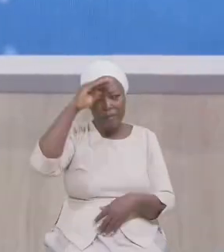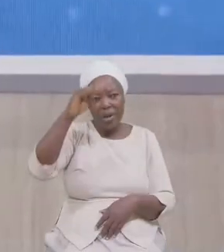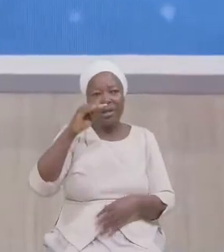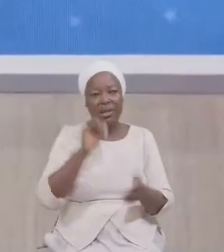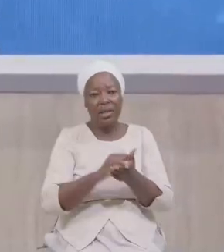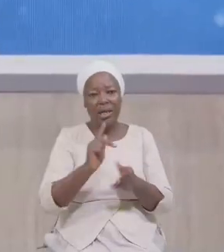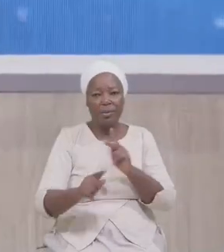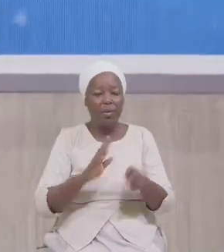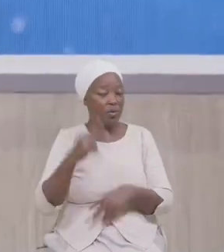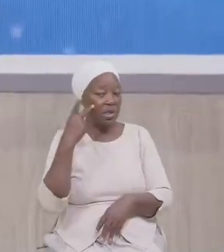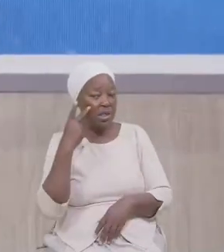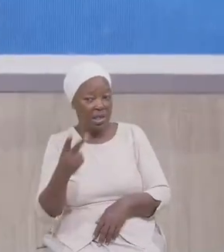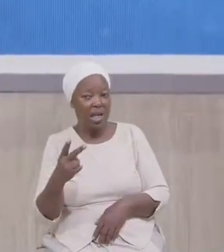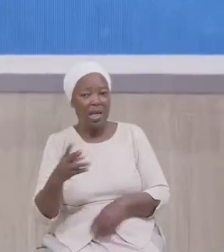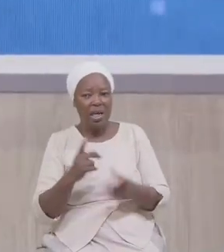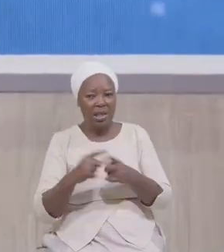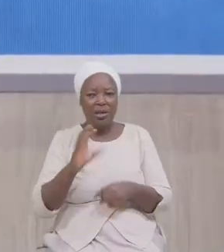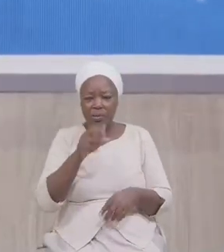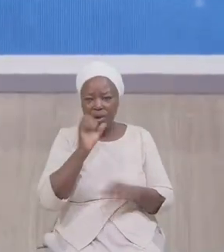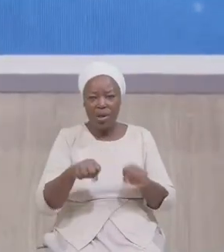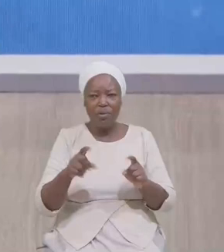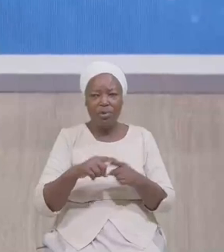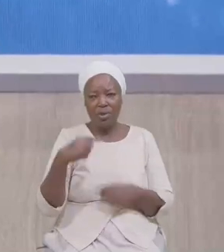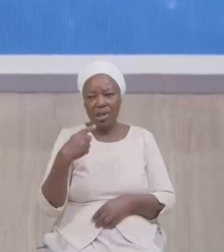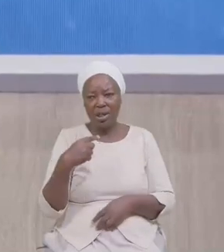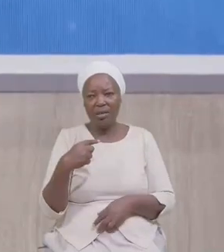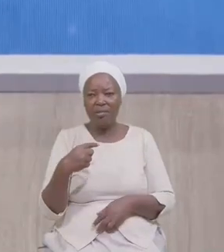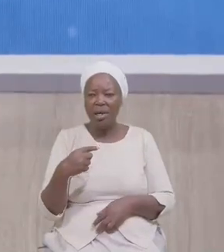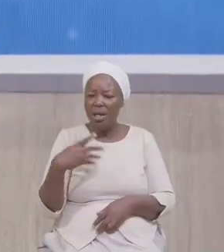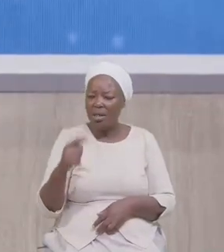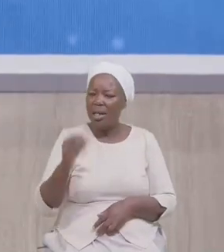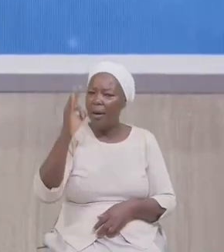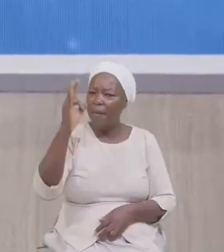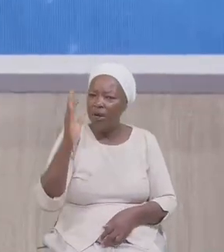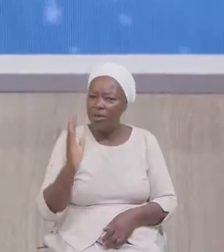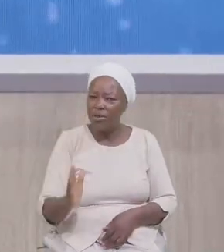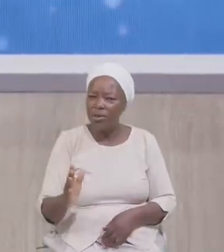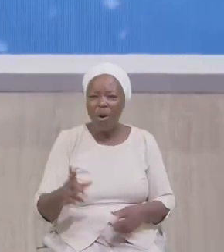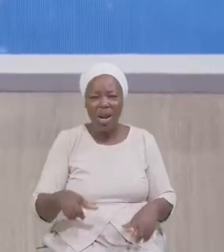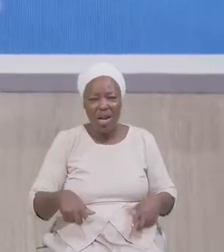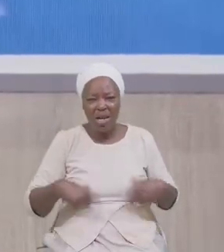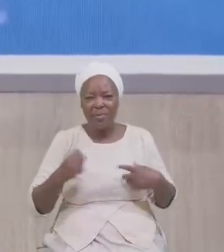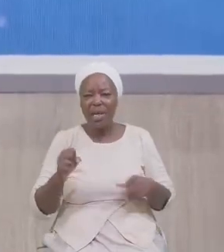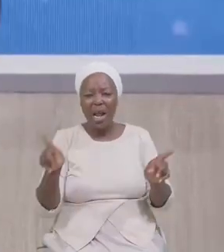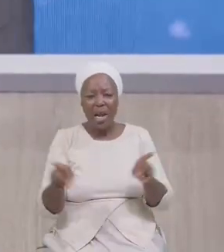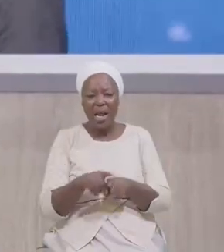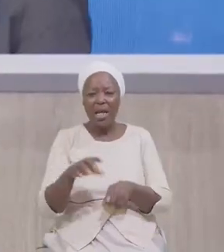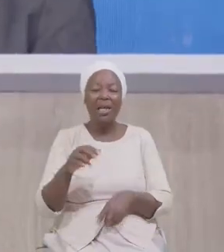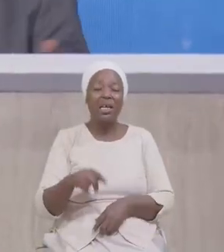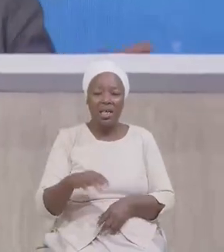pour que les gens voient et disent « Le pasteur vit comme il